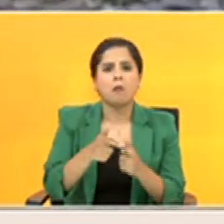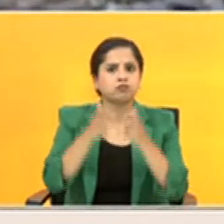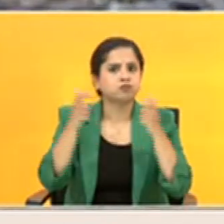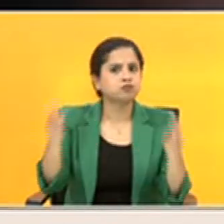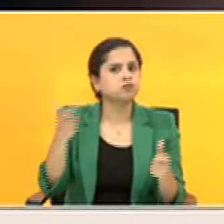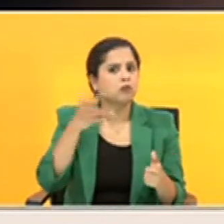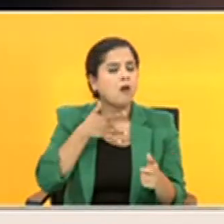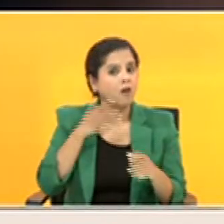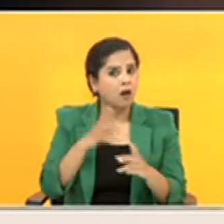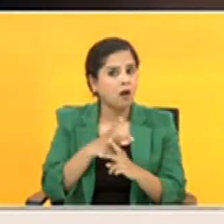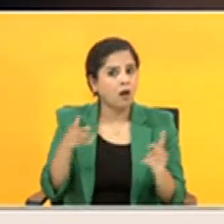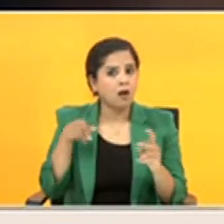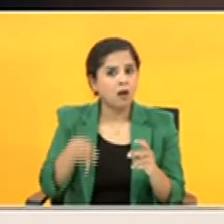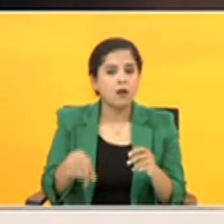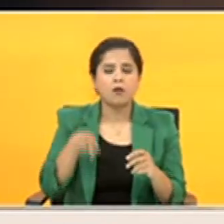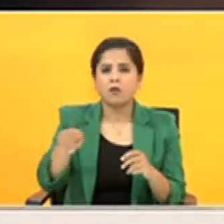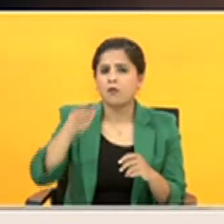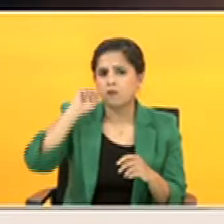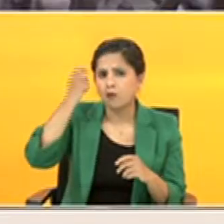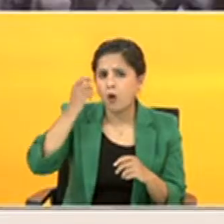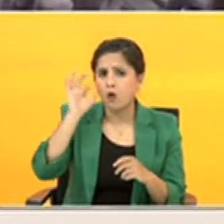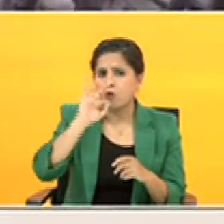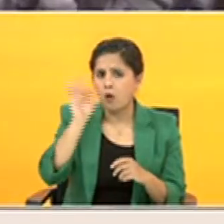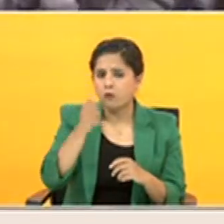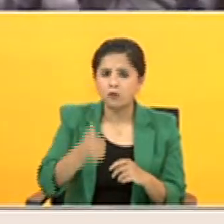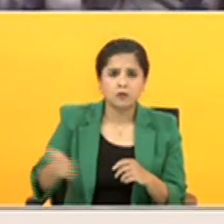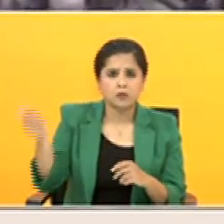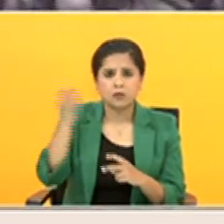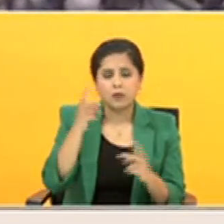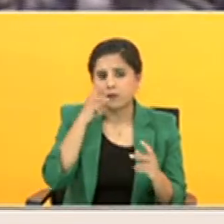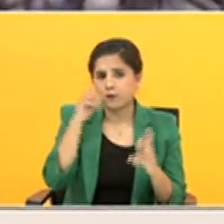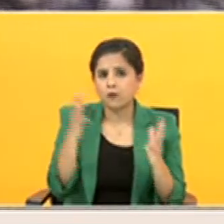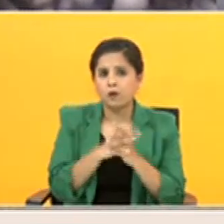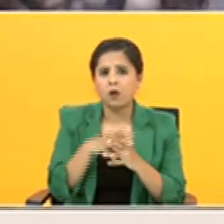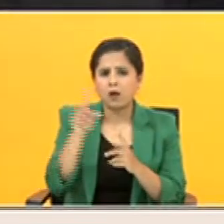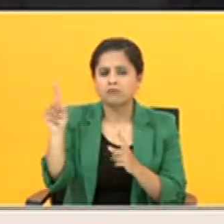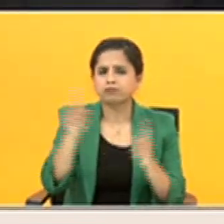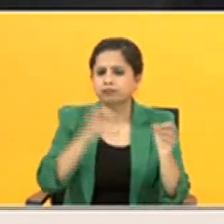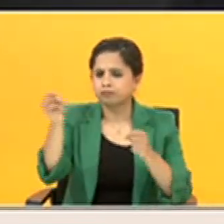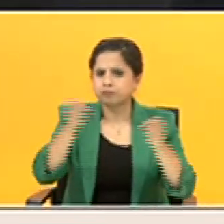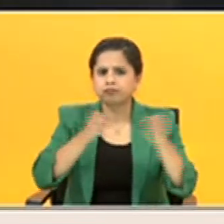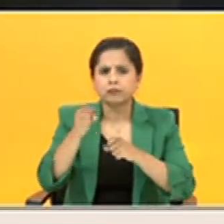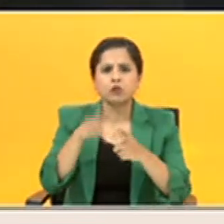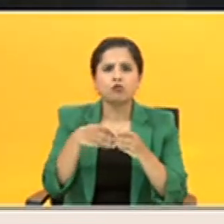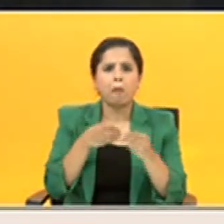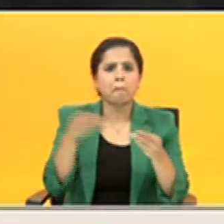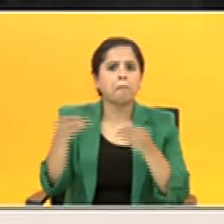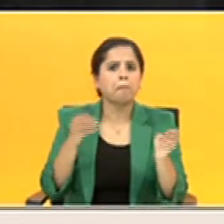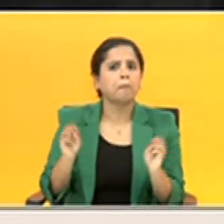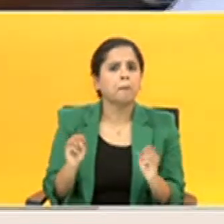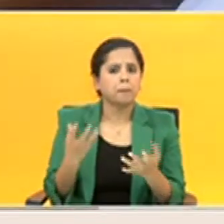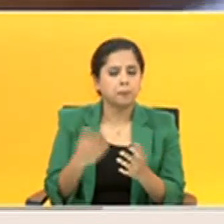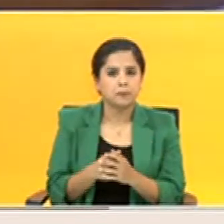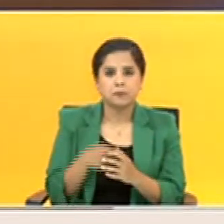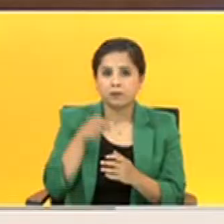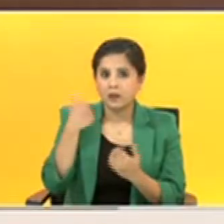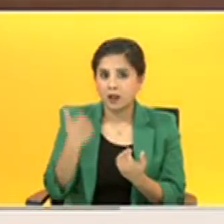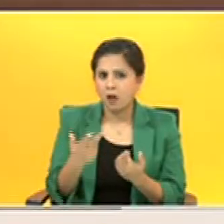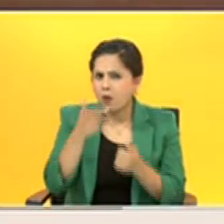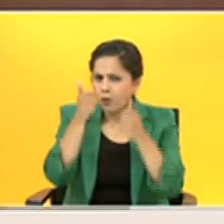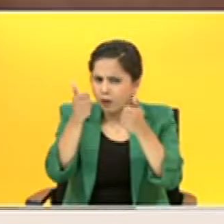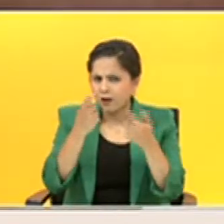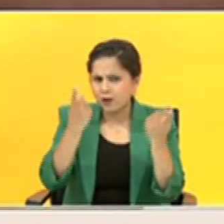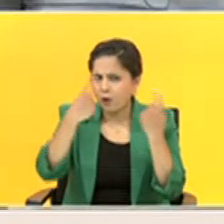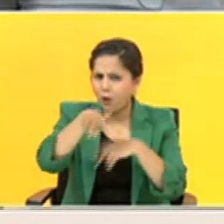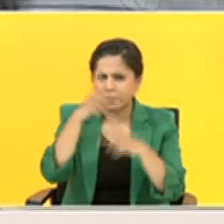पर फॉरेस्ट ऑफिसर के पद पर महिलाओं की तैनाती की गई। आज हम जो नतीजे देख रहे